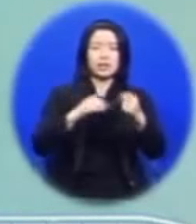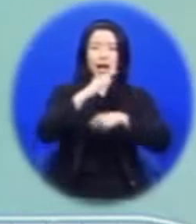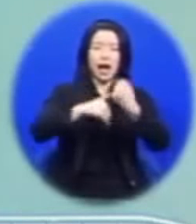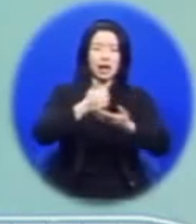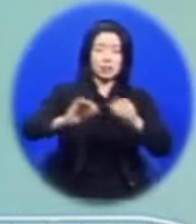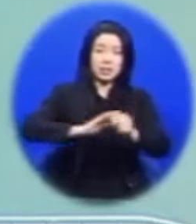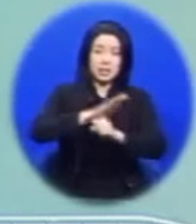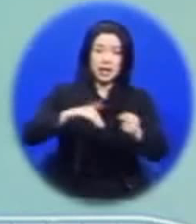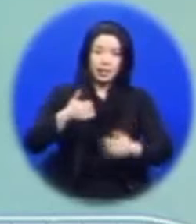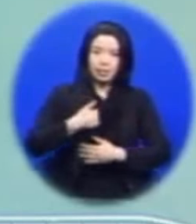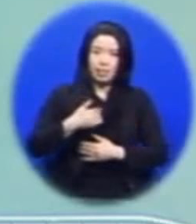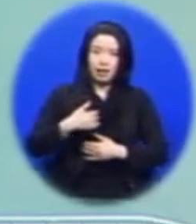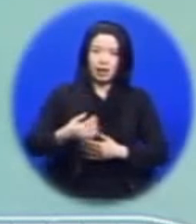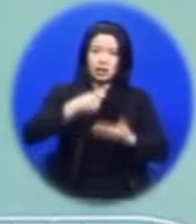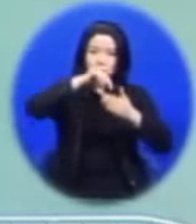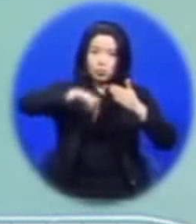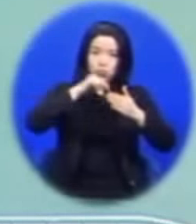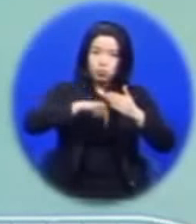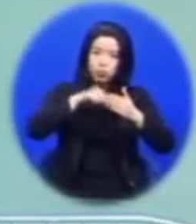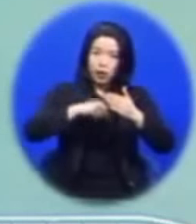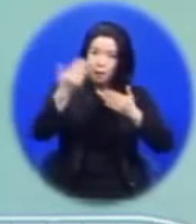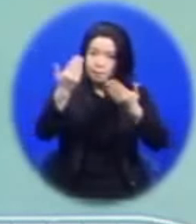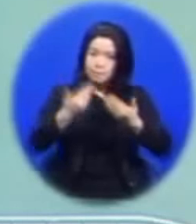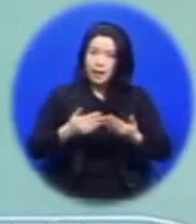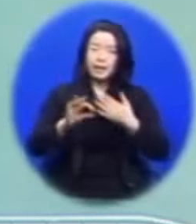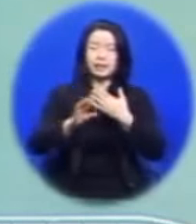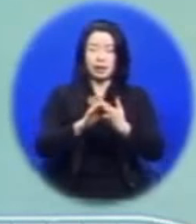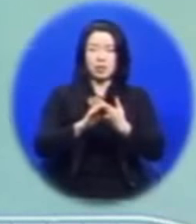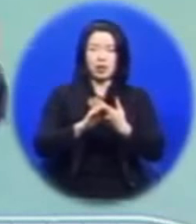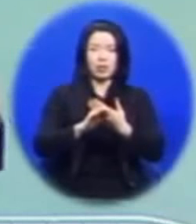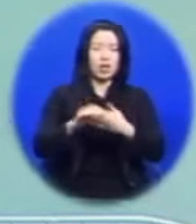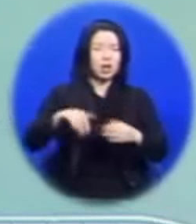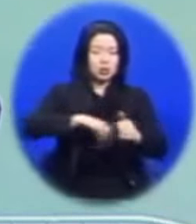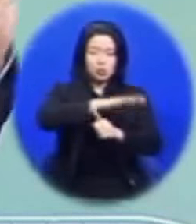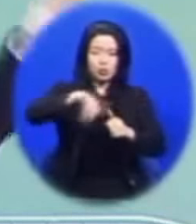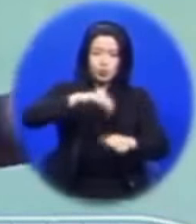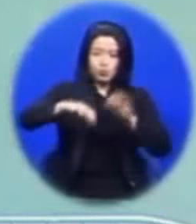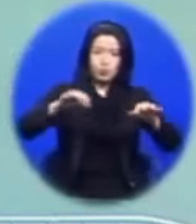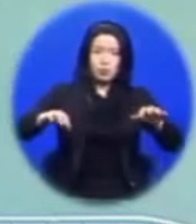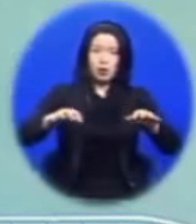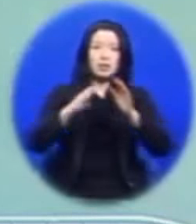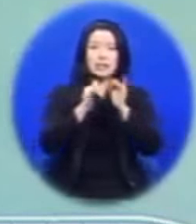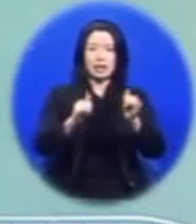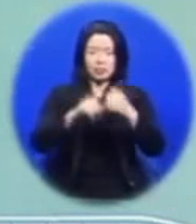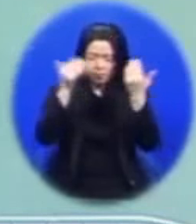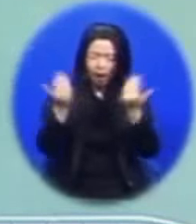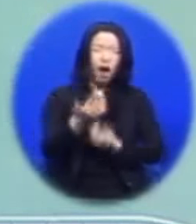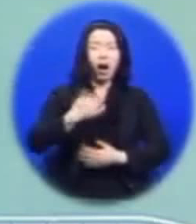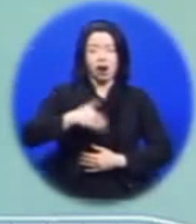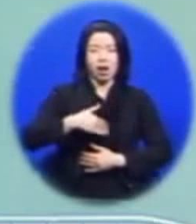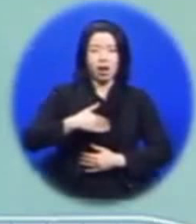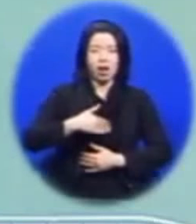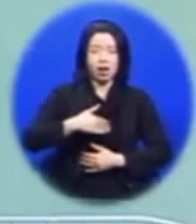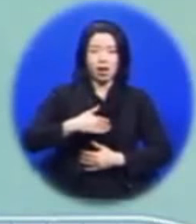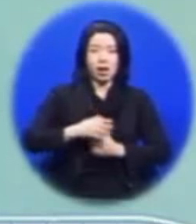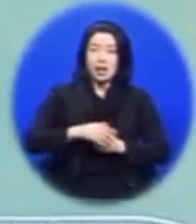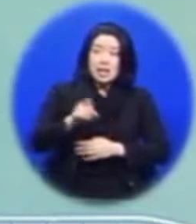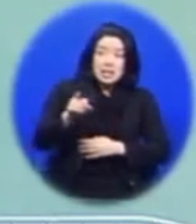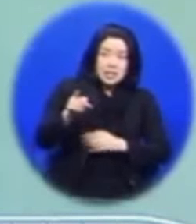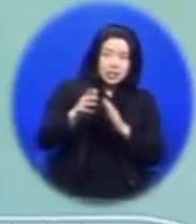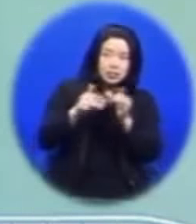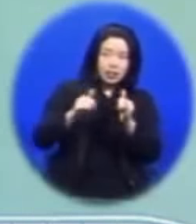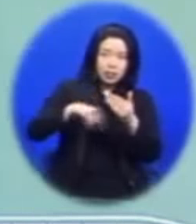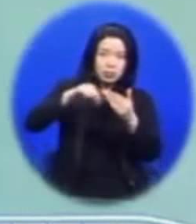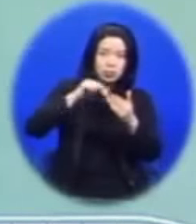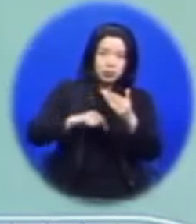사랑을 내가 내 속에 받았다면 그렇다면 주의 사람들이 다 압니다 그 사람속